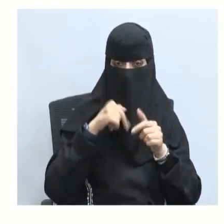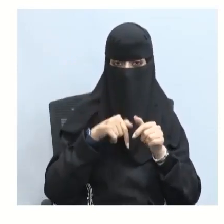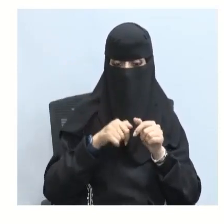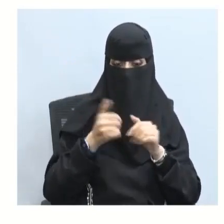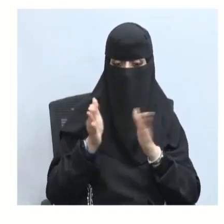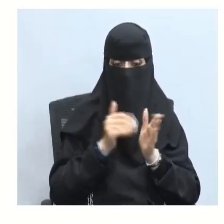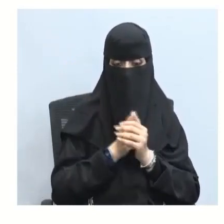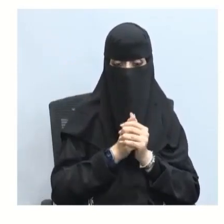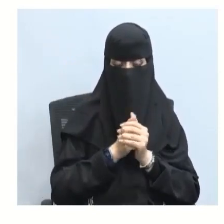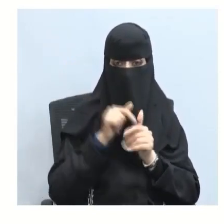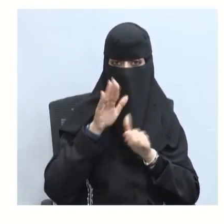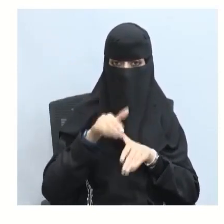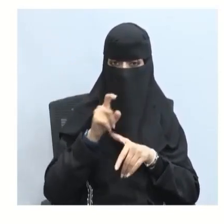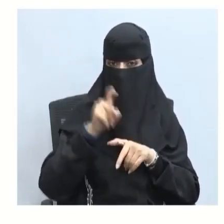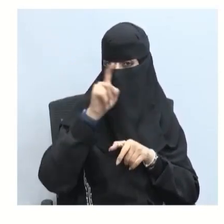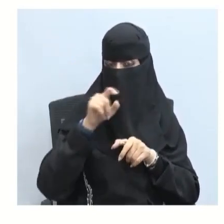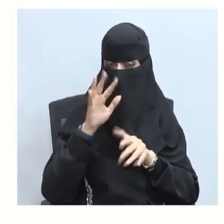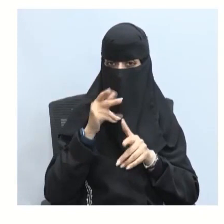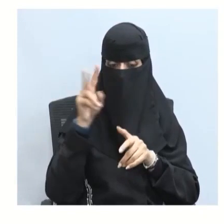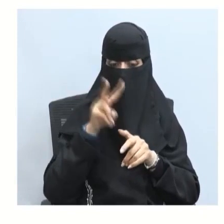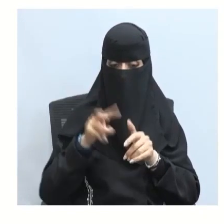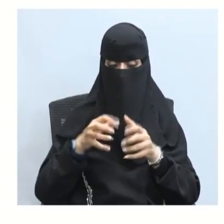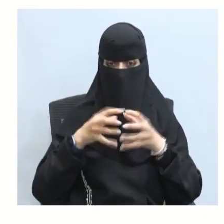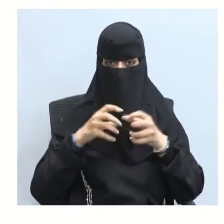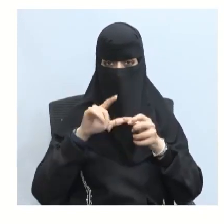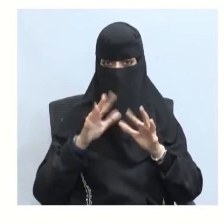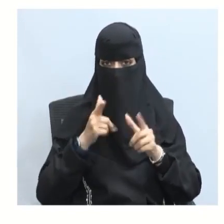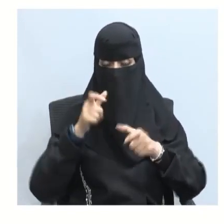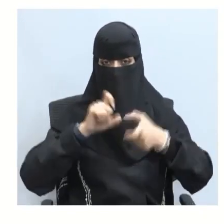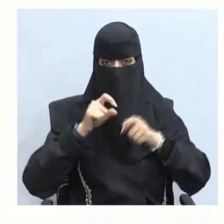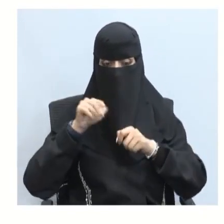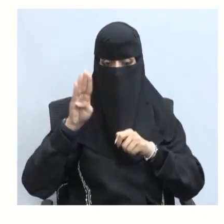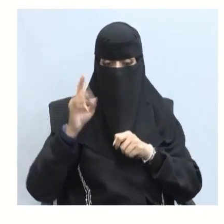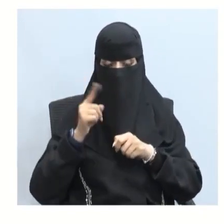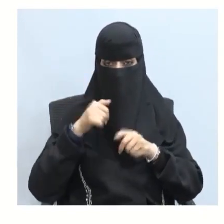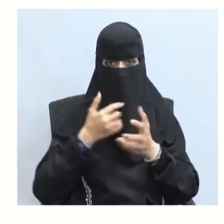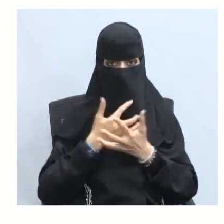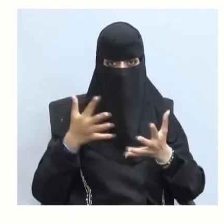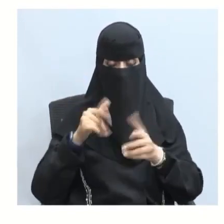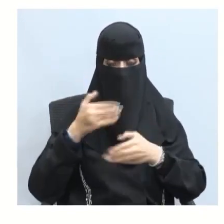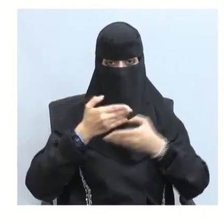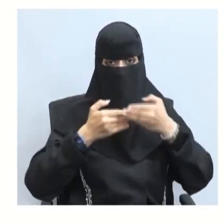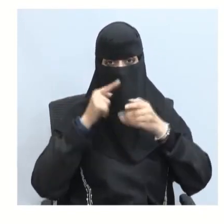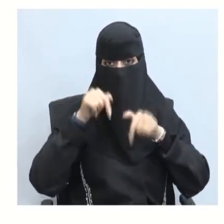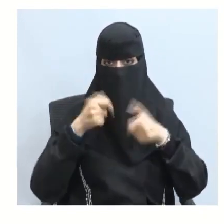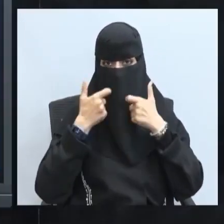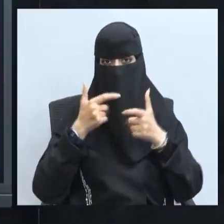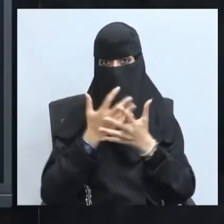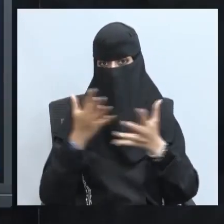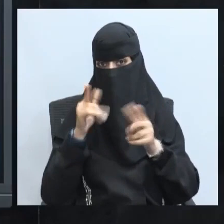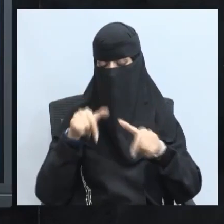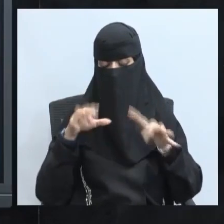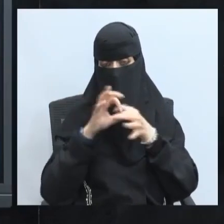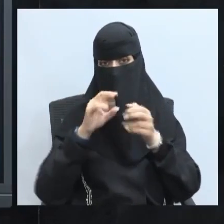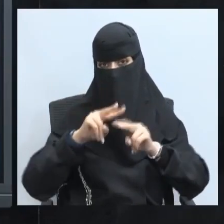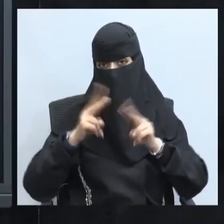سداسيه اذا في سؤال ماذا قرات فسر لماذا يكون الكربون الكثير من المركبات لاحظنا انه يكون العديد من الروابط